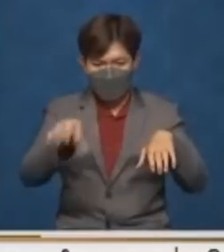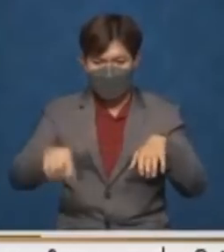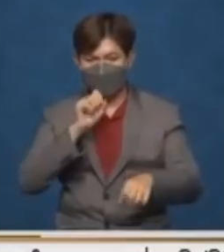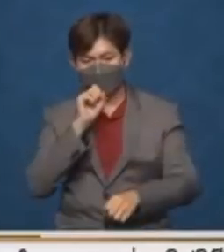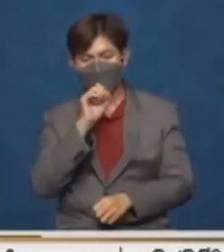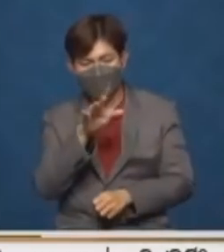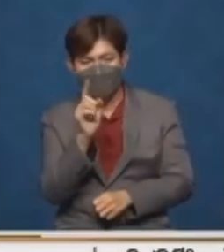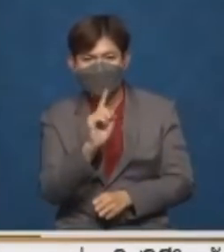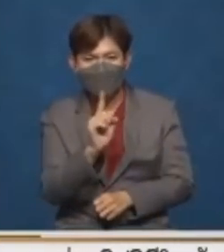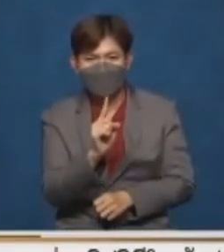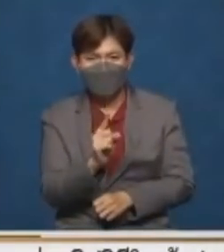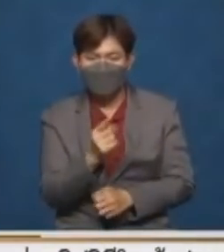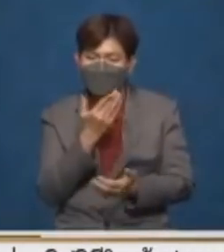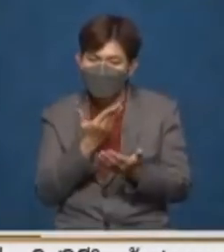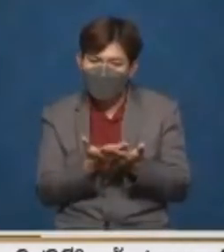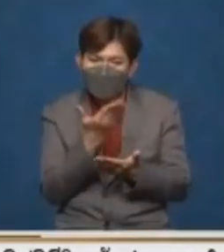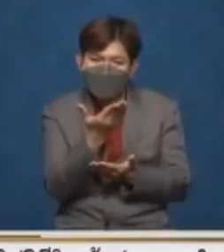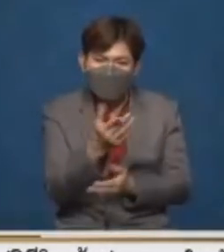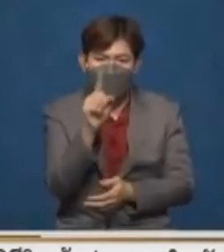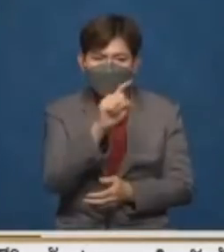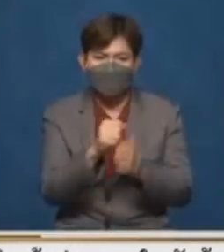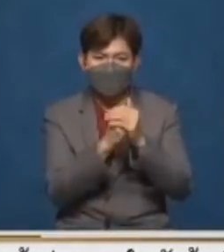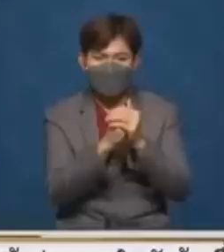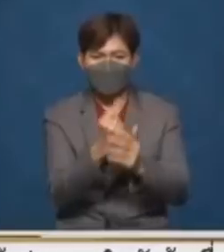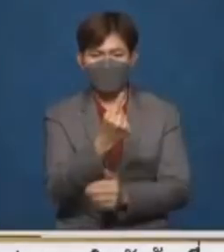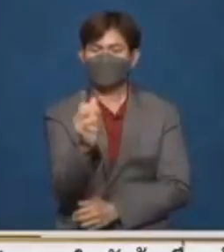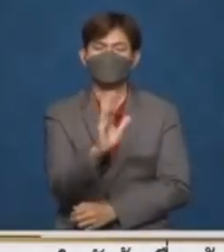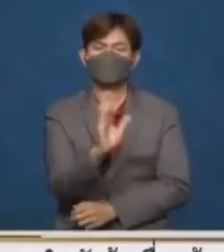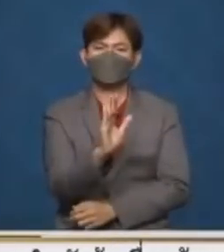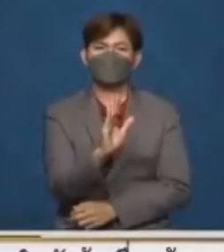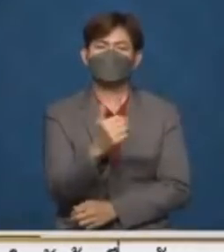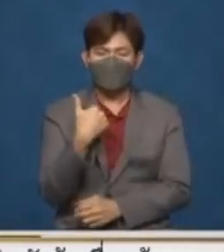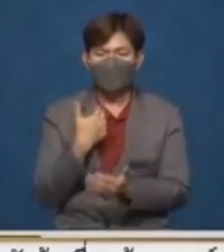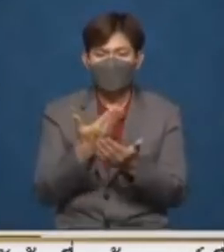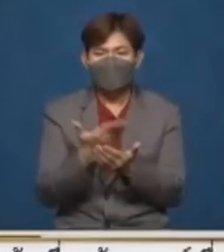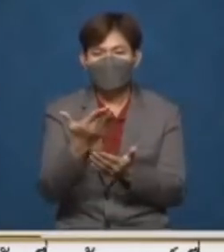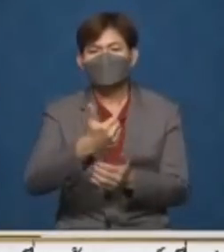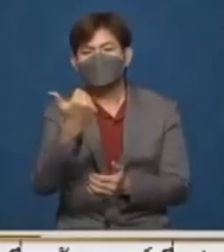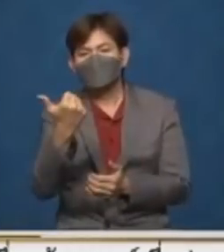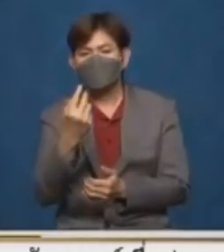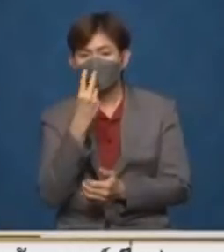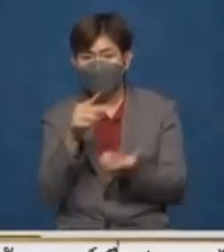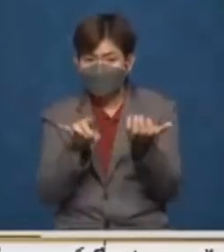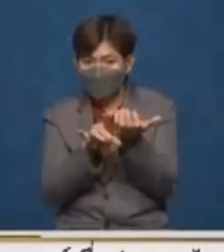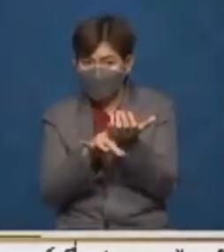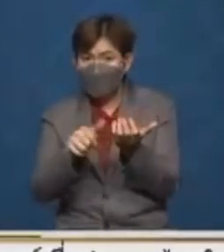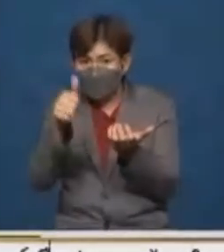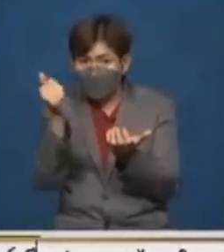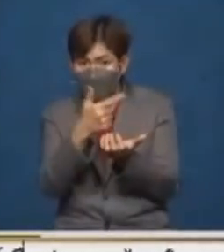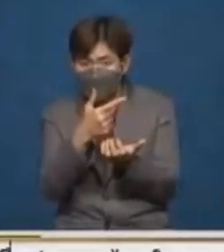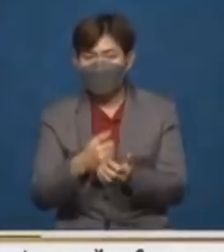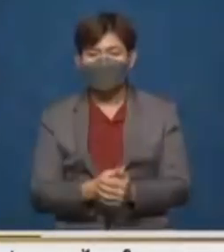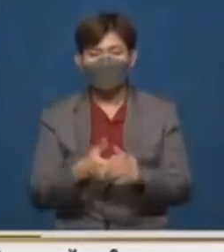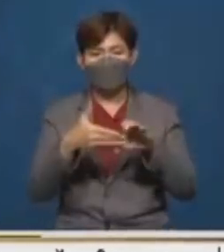บอกว่า ท่านอย่าซ้อชโนวัคอย่เดียวได้ไหมให้ซือวัคซีนอื่นที่มีประสิทธผลสูงกวา ขอสลท